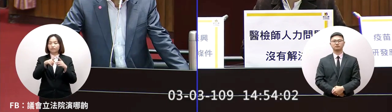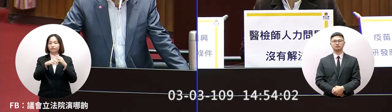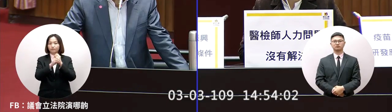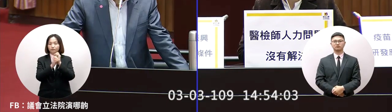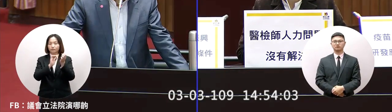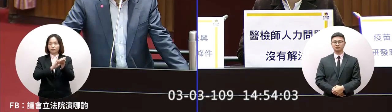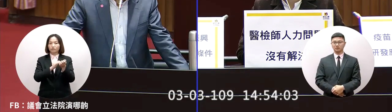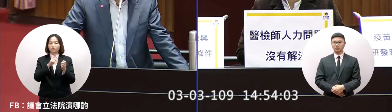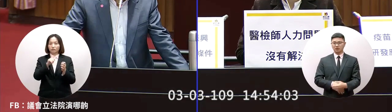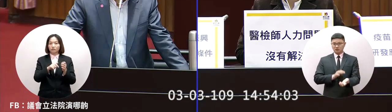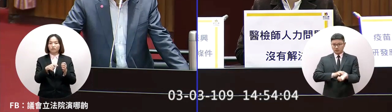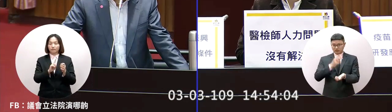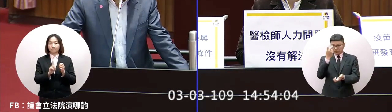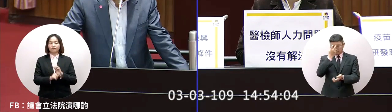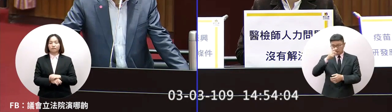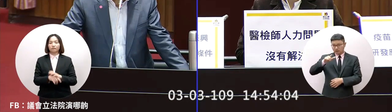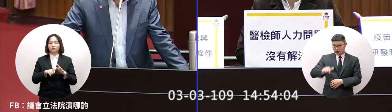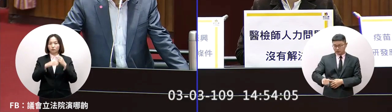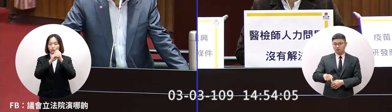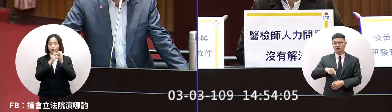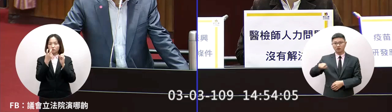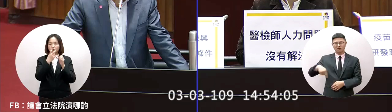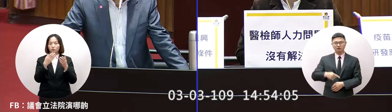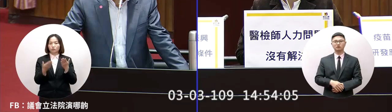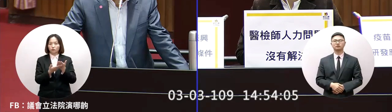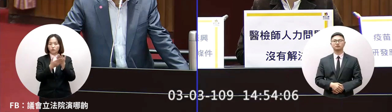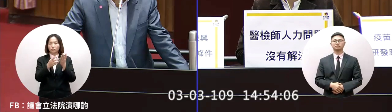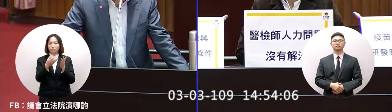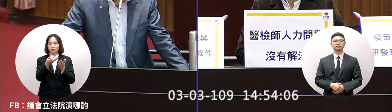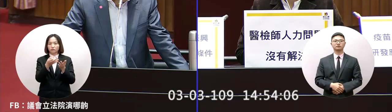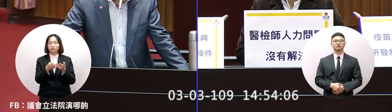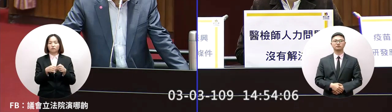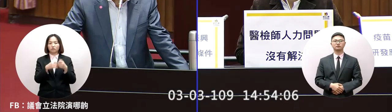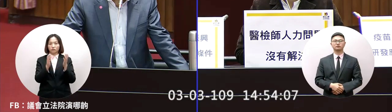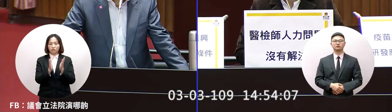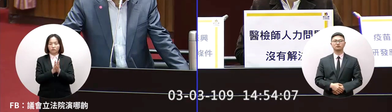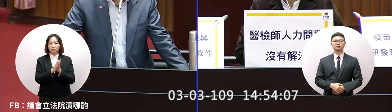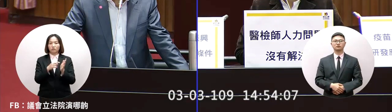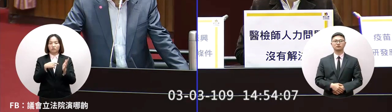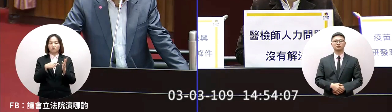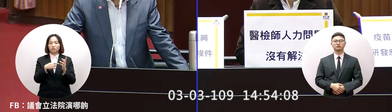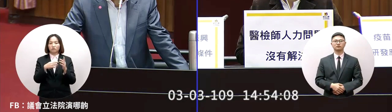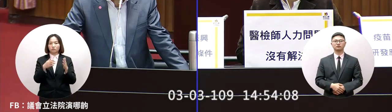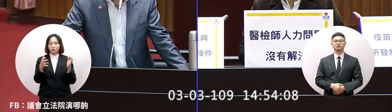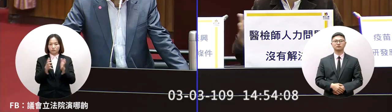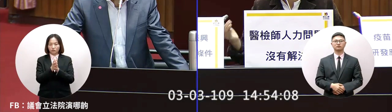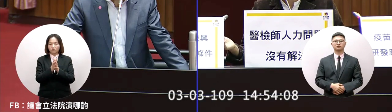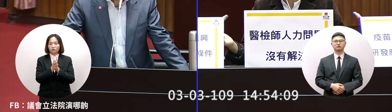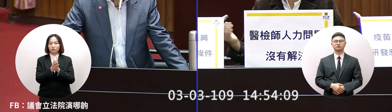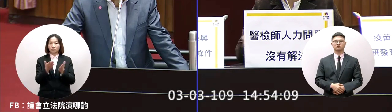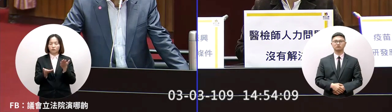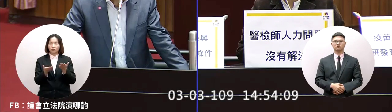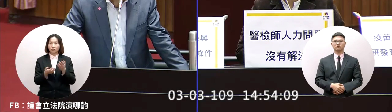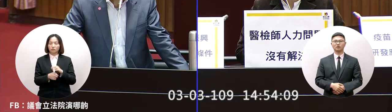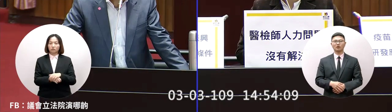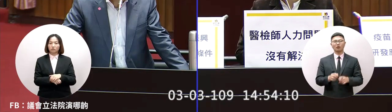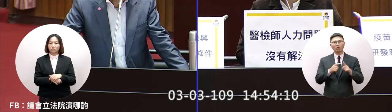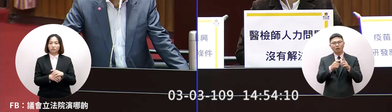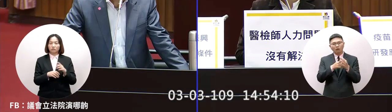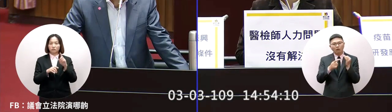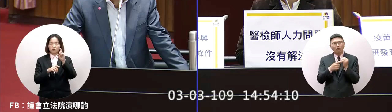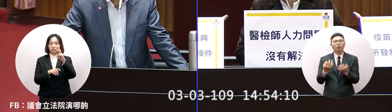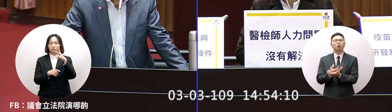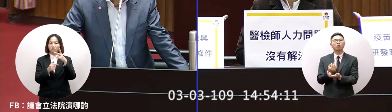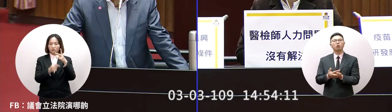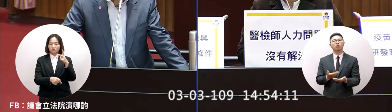这一部分， 对， 好，我们在检验送验的费用这是简体的送验费用，我们总共编的 将近，那人力不足呢？ 将近